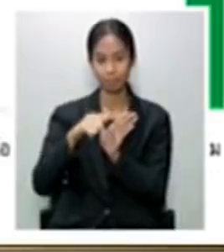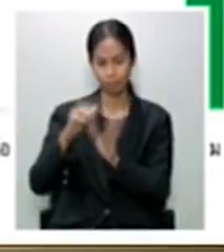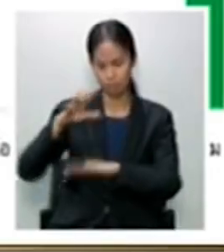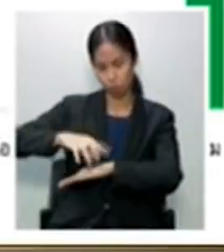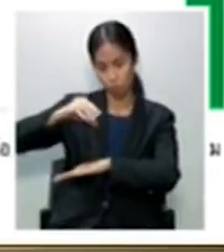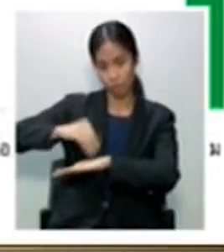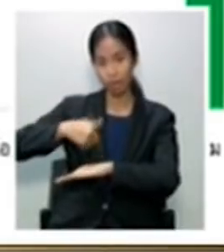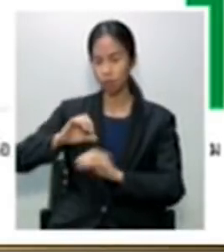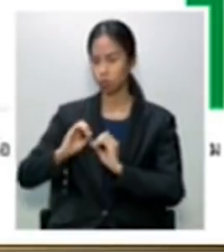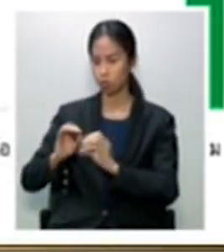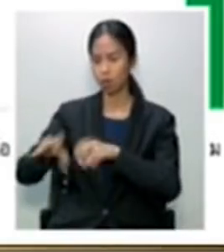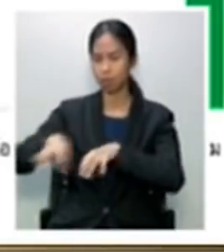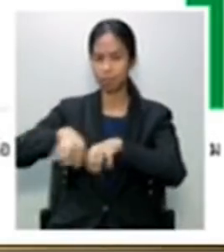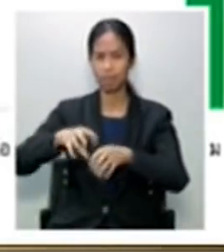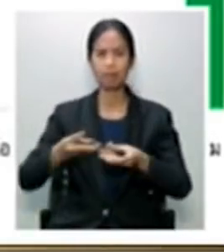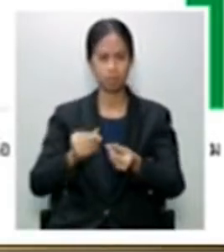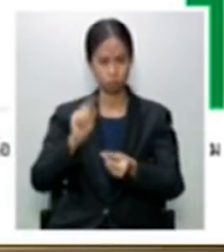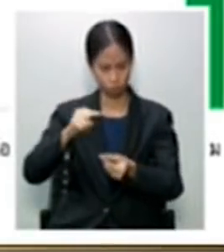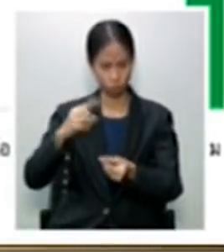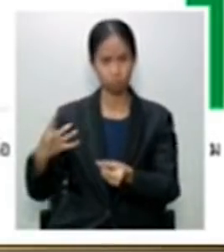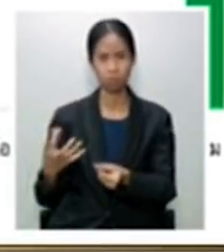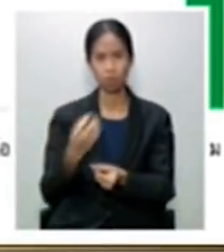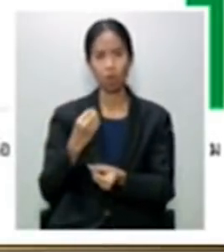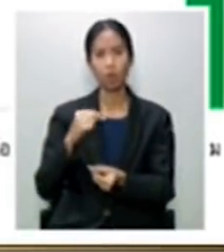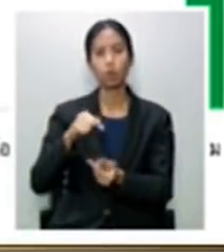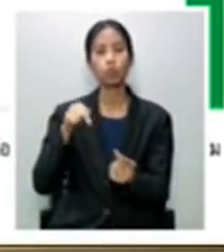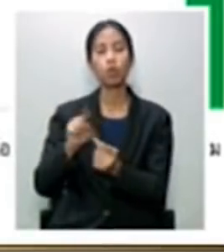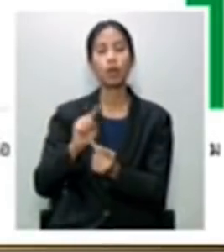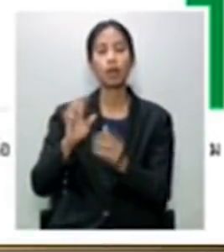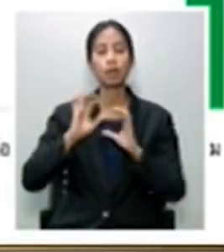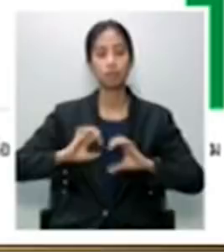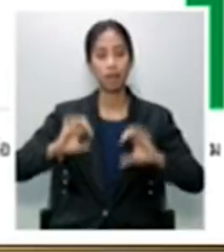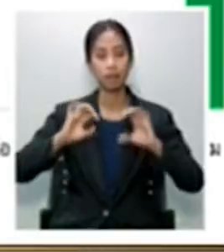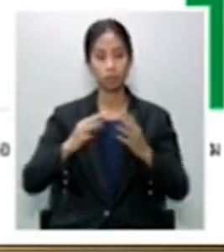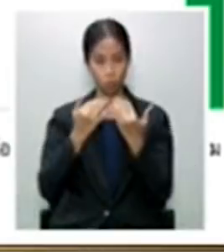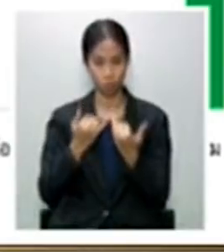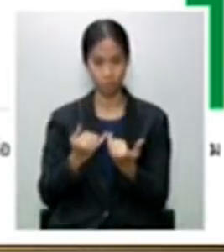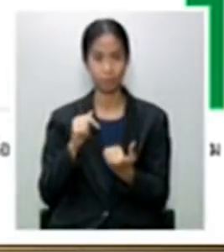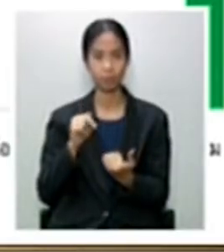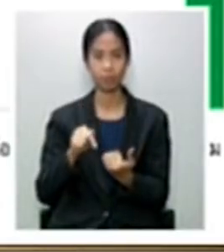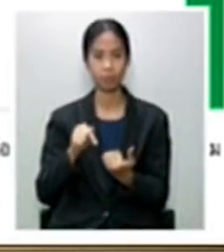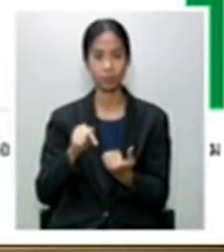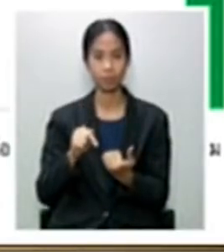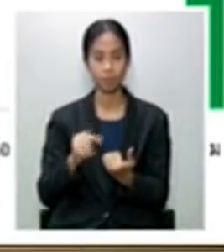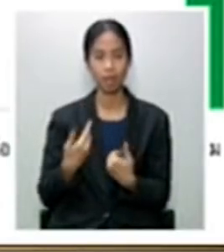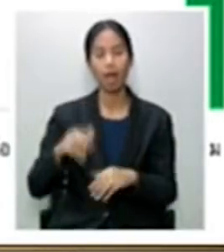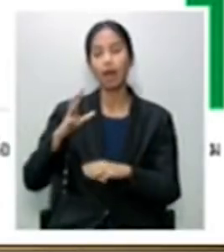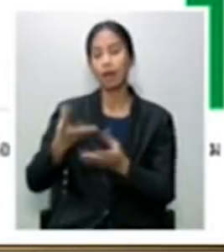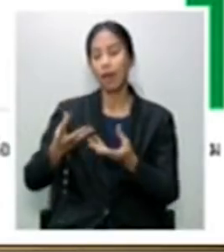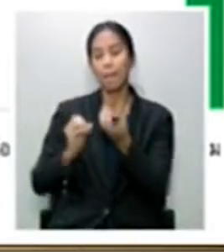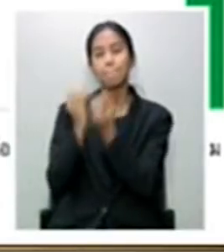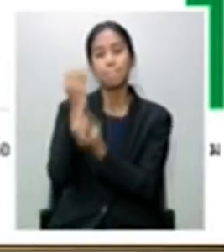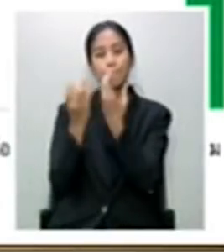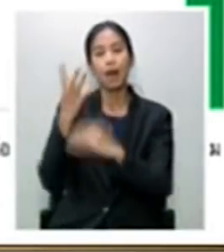ะรวมศูนย์การจัดการที่ดินให้เด็ดขาดอยู่ที่รัฐคนเดียวทุกวันนี้ป่าของสวีเดนถูกครองด้วยเอกชน 50% ครับ